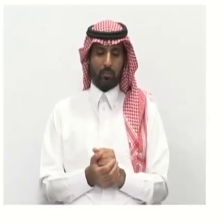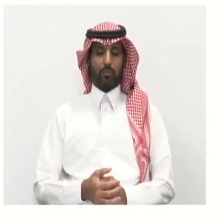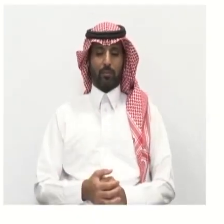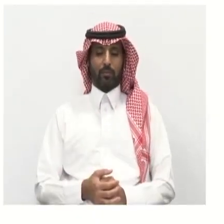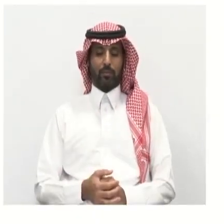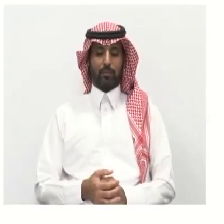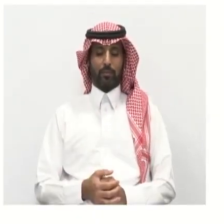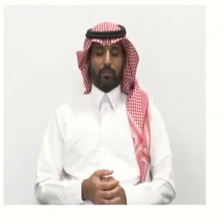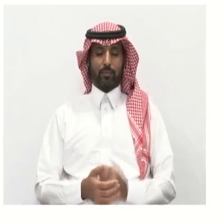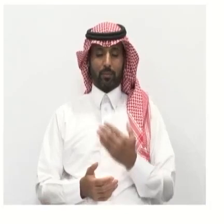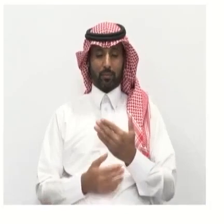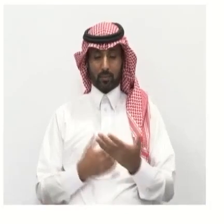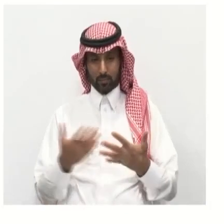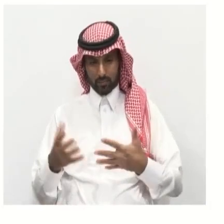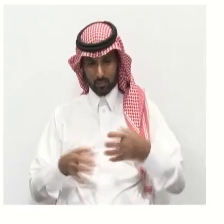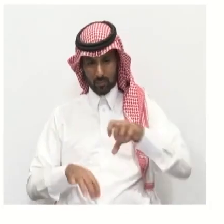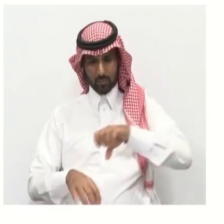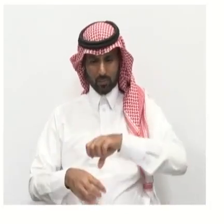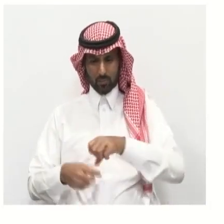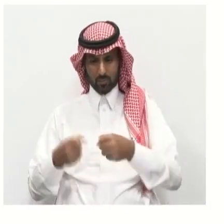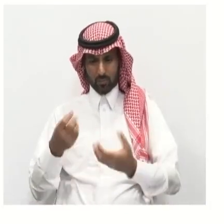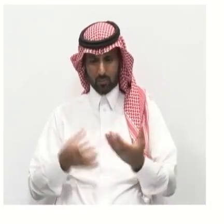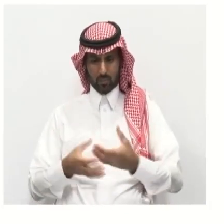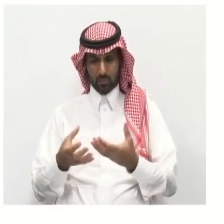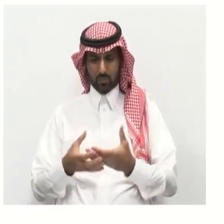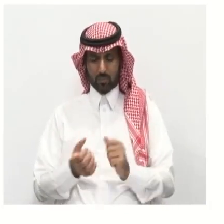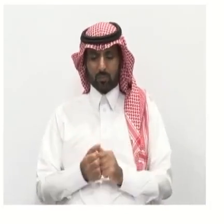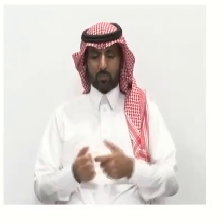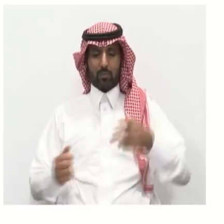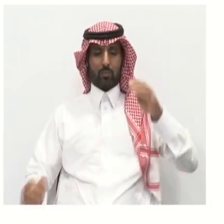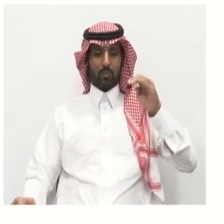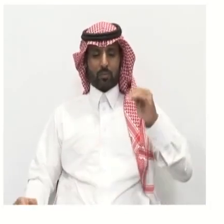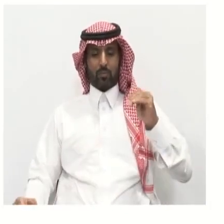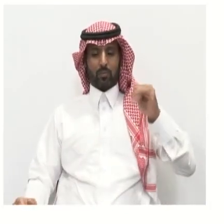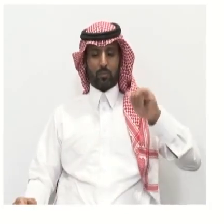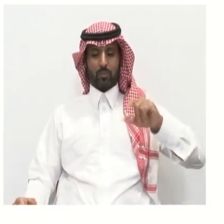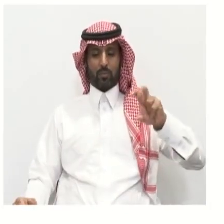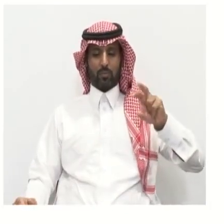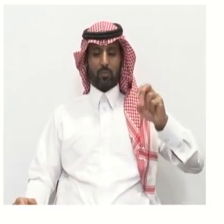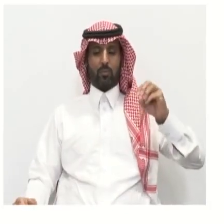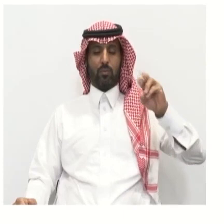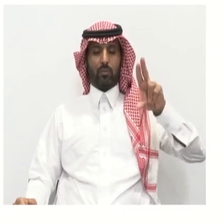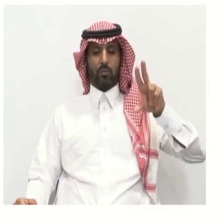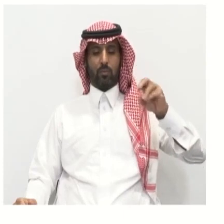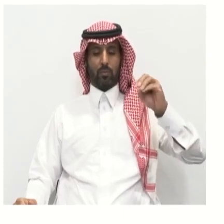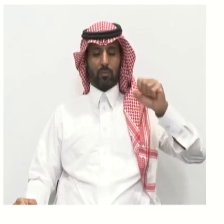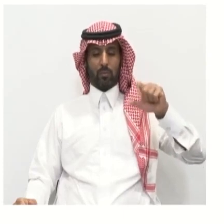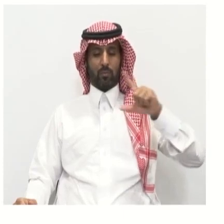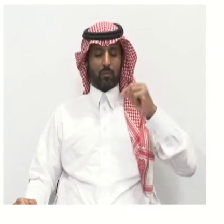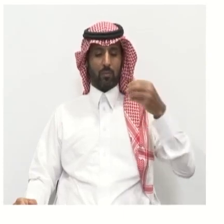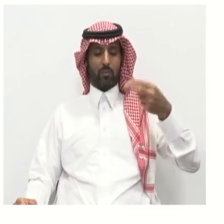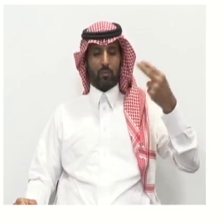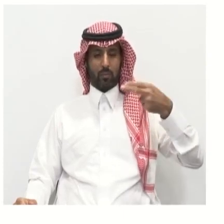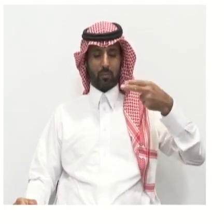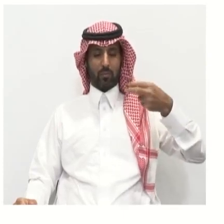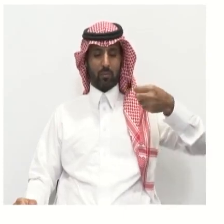الخل لدينا تفاعل اخر ما بين حمض الهيدروكلوريك اللي صيغته hc ال